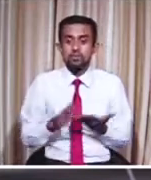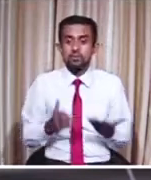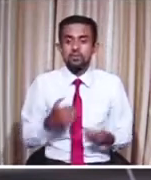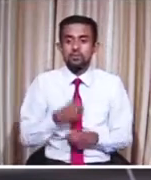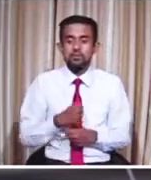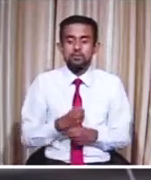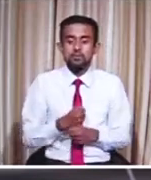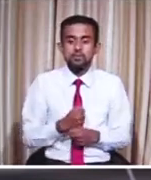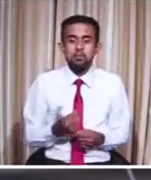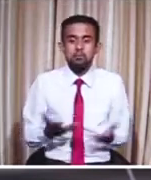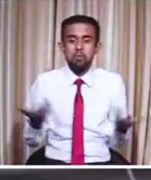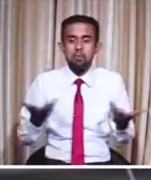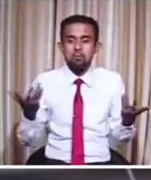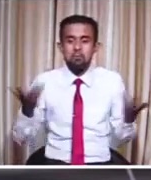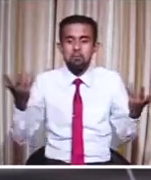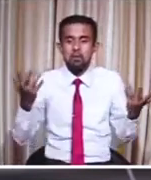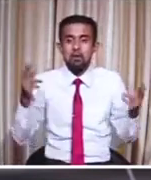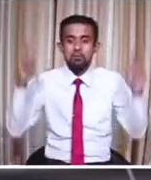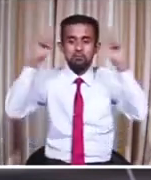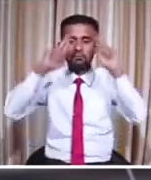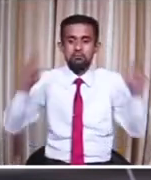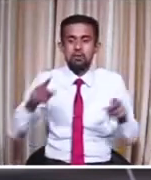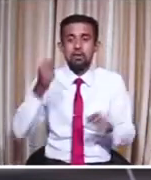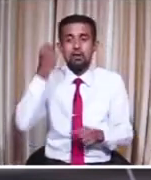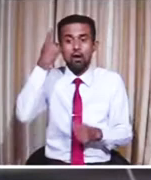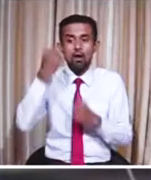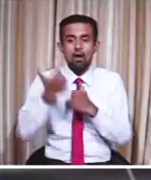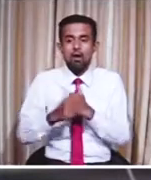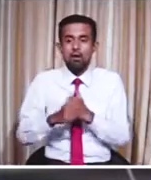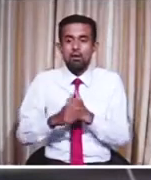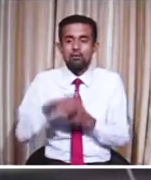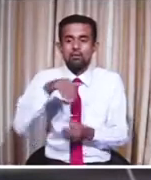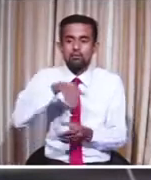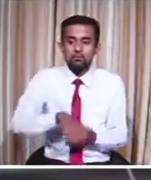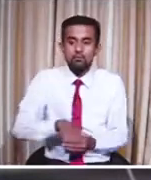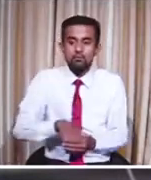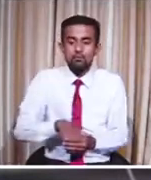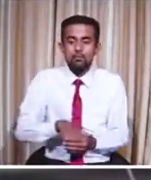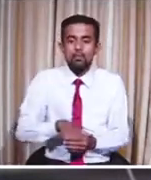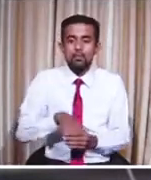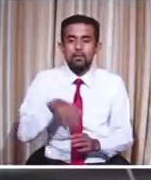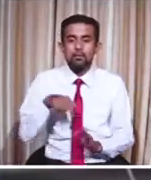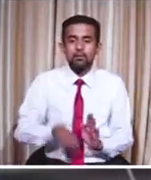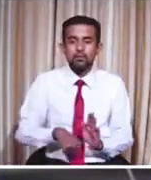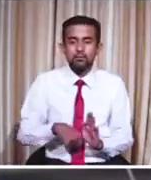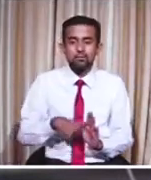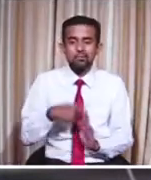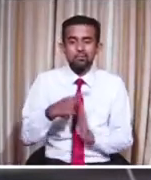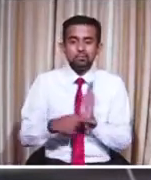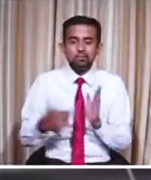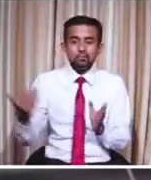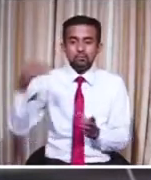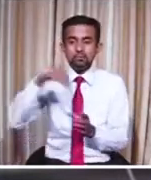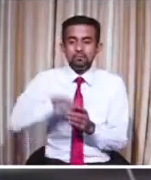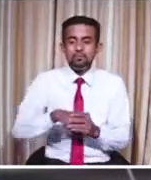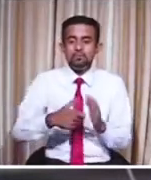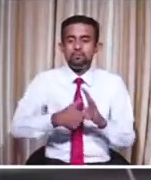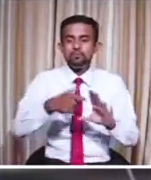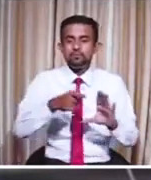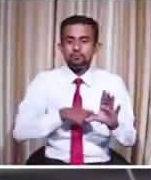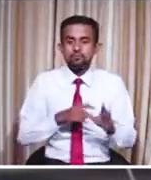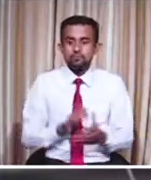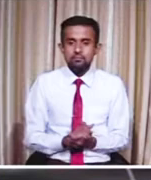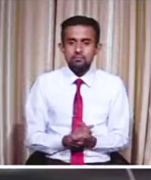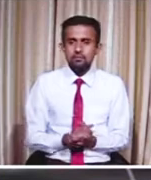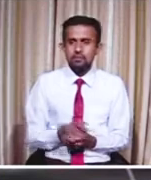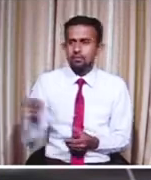raja ayat nasamat kira jatyantra mati helima, emaging. Mereka seta binna bahinna potapada agani ma.